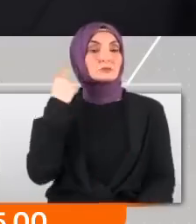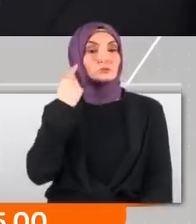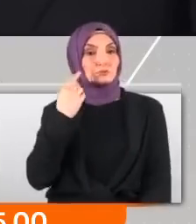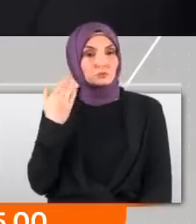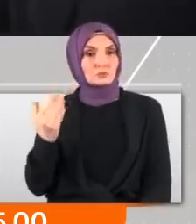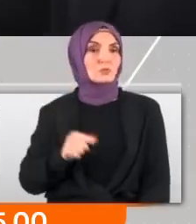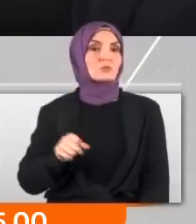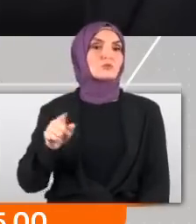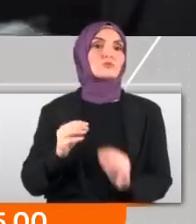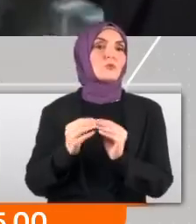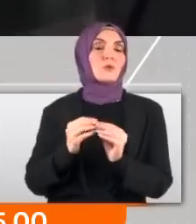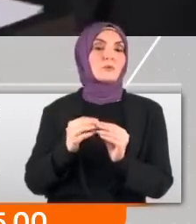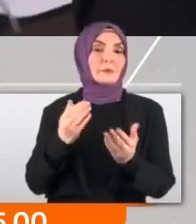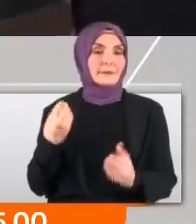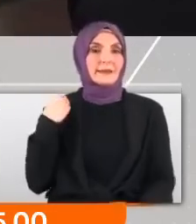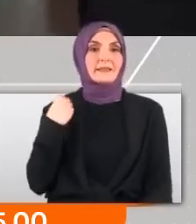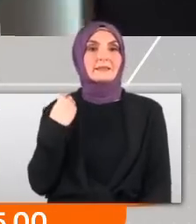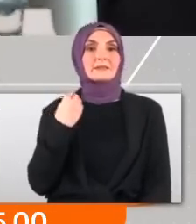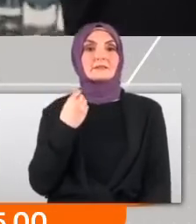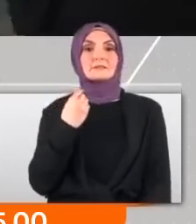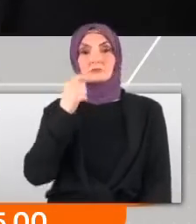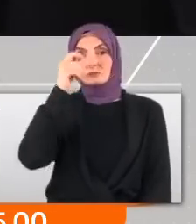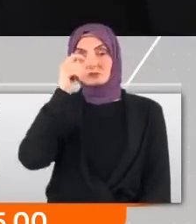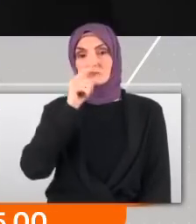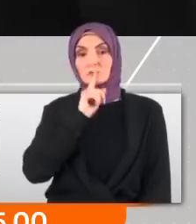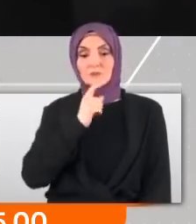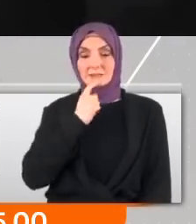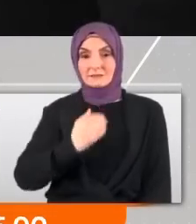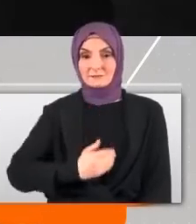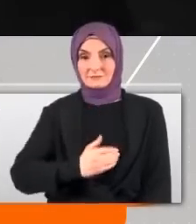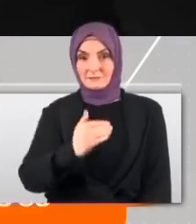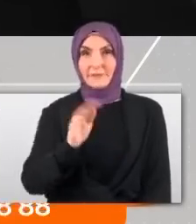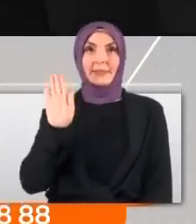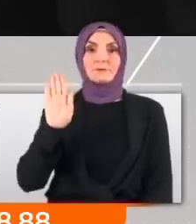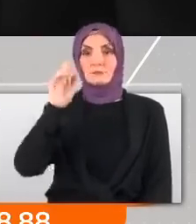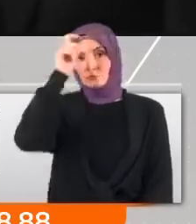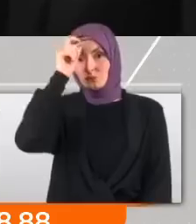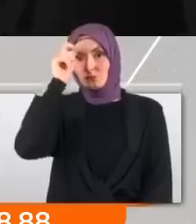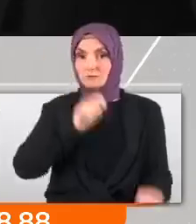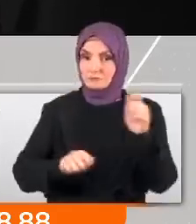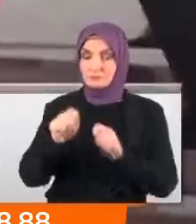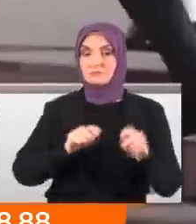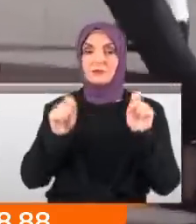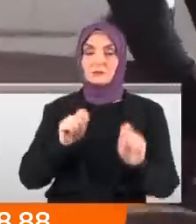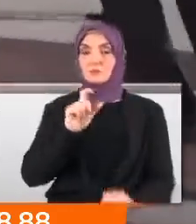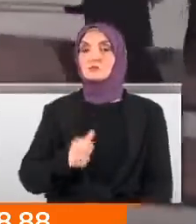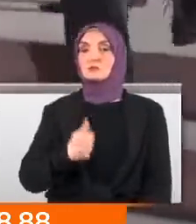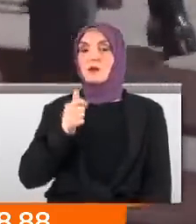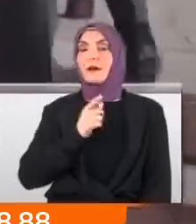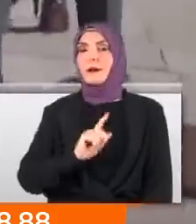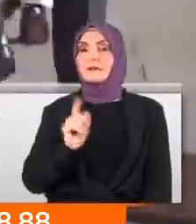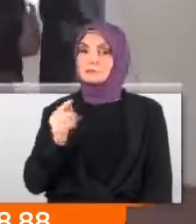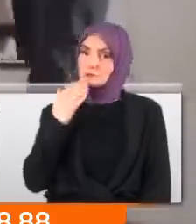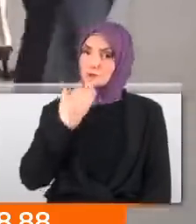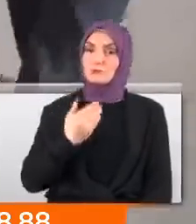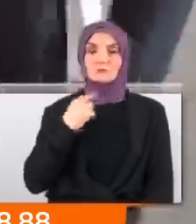yüzyılı demokratik bir cumhuriyeti inşa edeceğiz. Biz cumhurbaşkanı adaylarından bunları duymak istiyoruz. Gözlerse